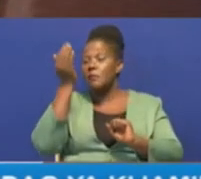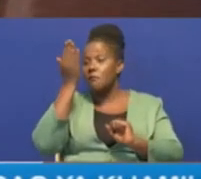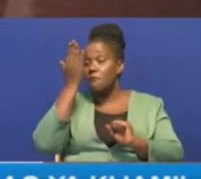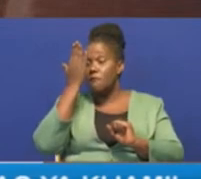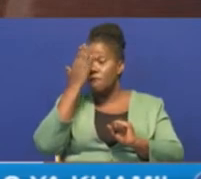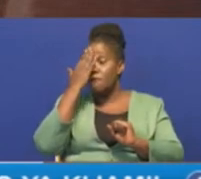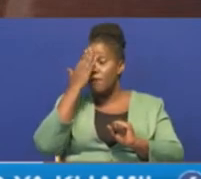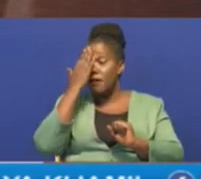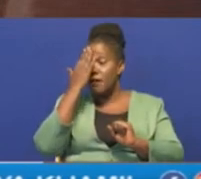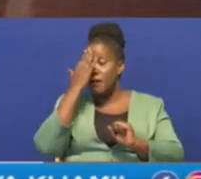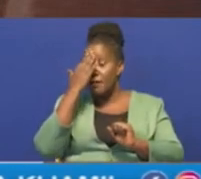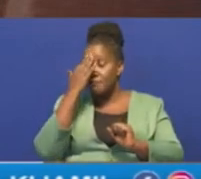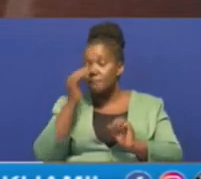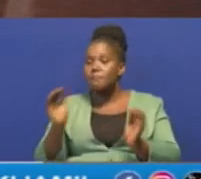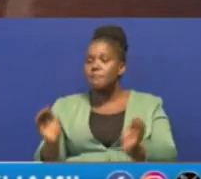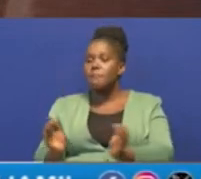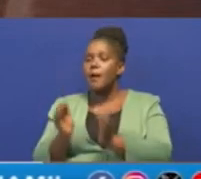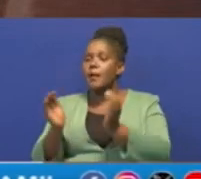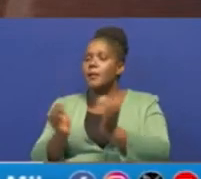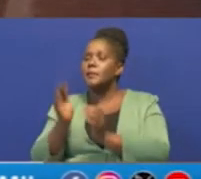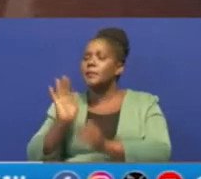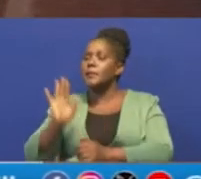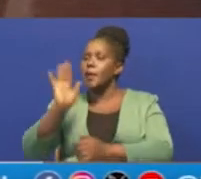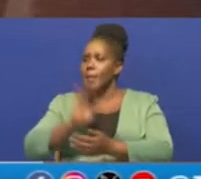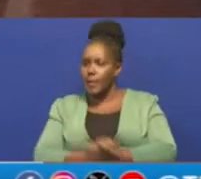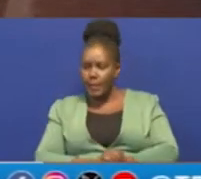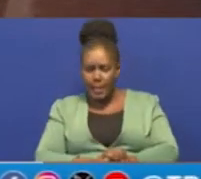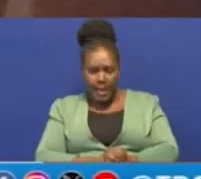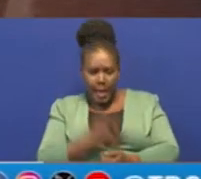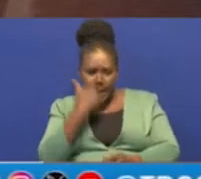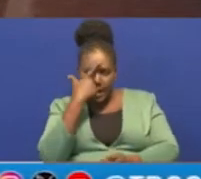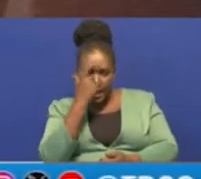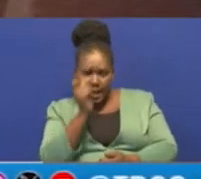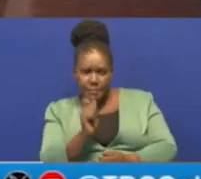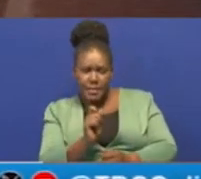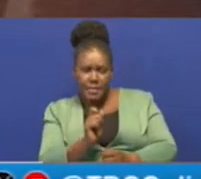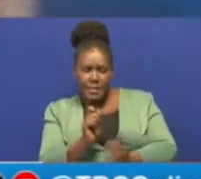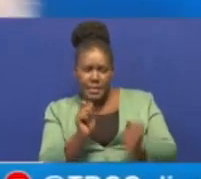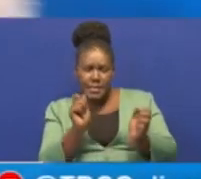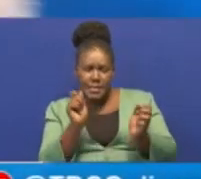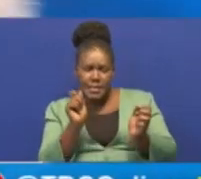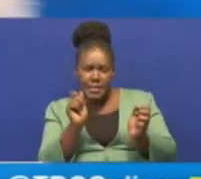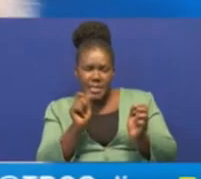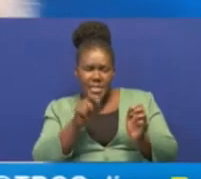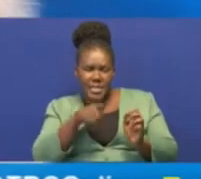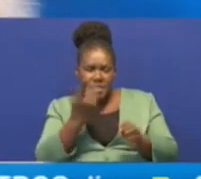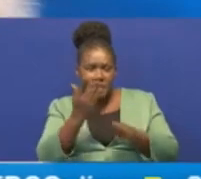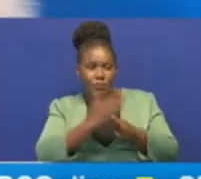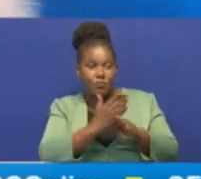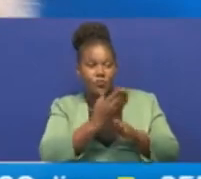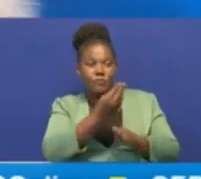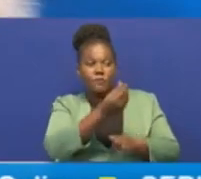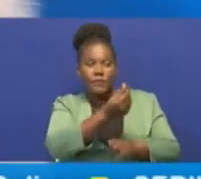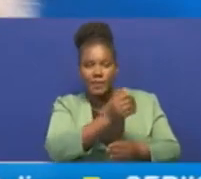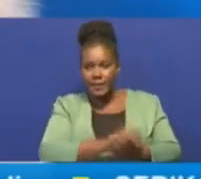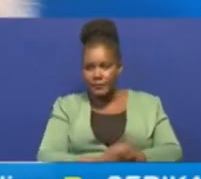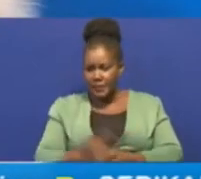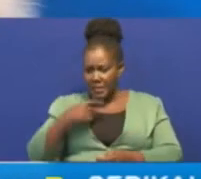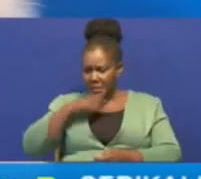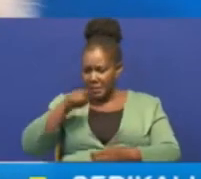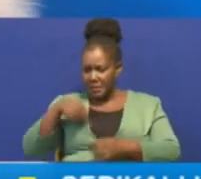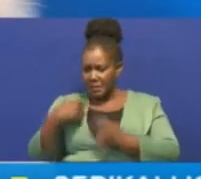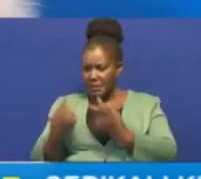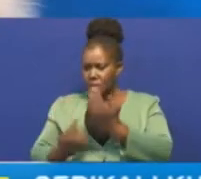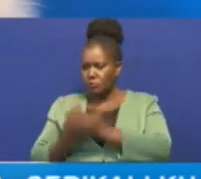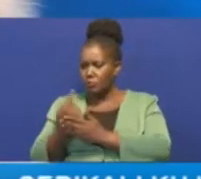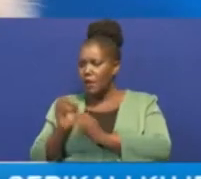pengine alilelewaje ana imani gani na masuala ya fedha nini ameambiwa kwa muda mrefu labda sisi tumetoka familia ya kimaskini